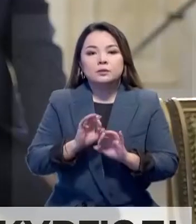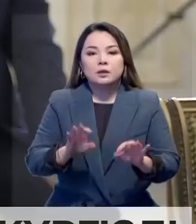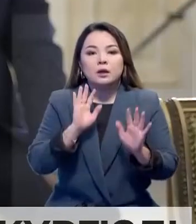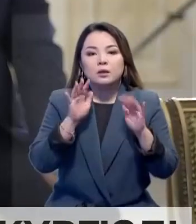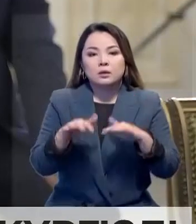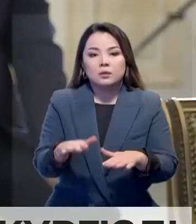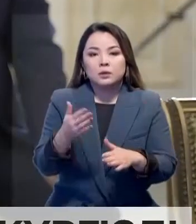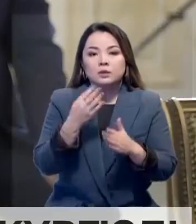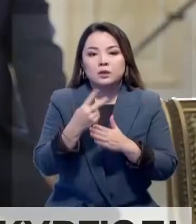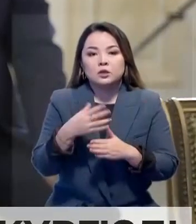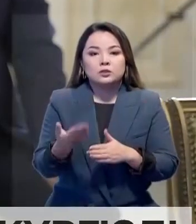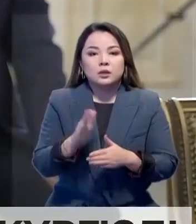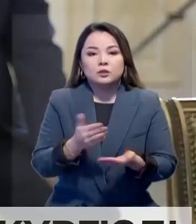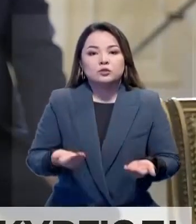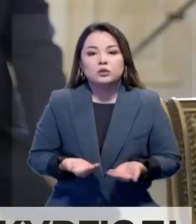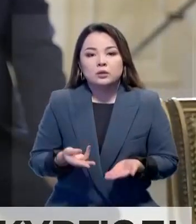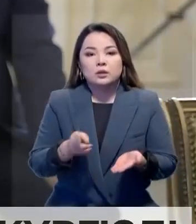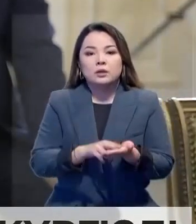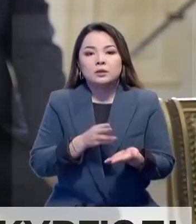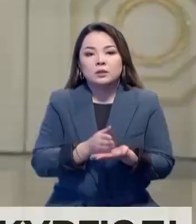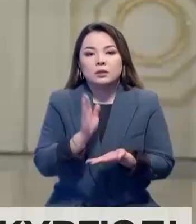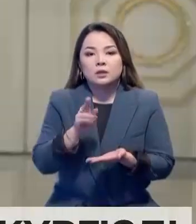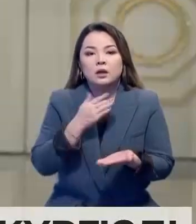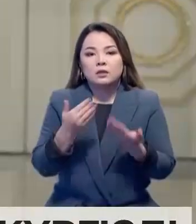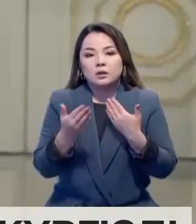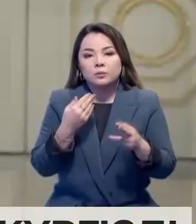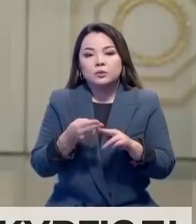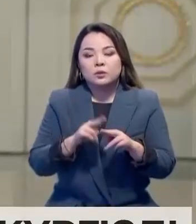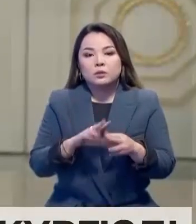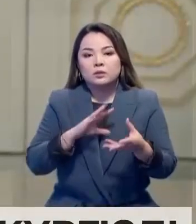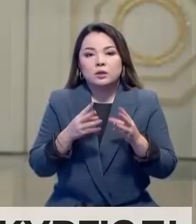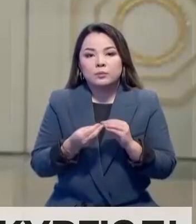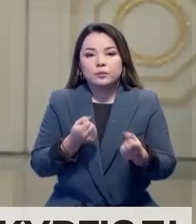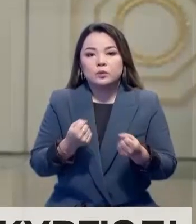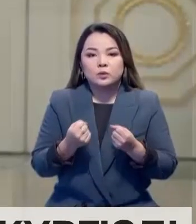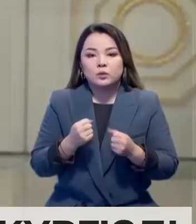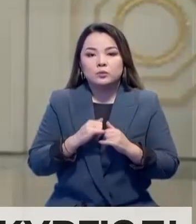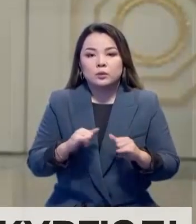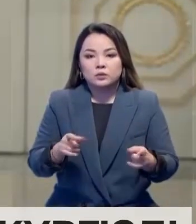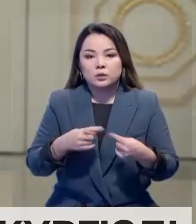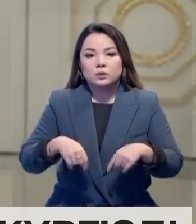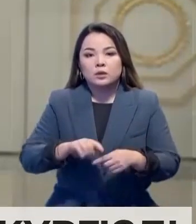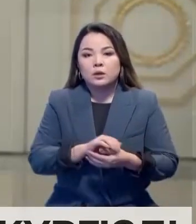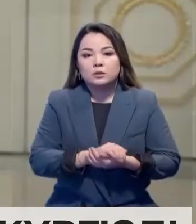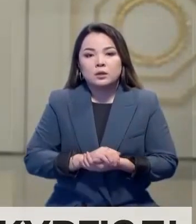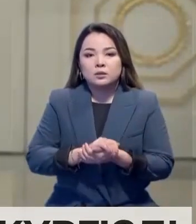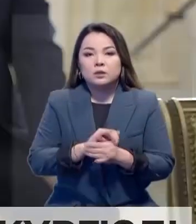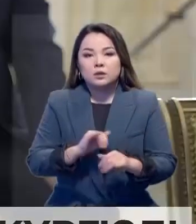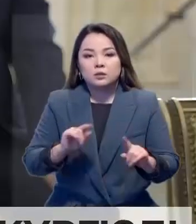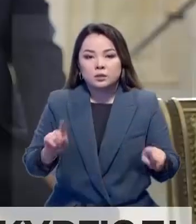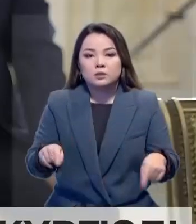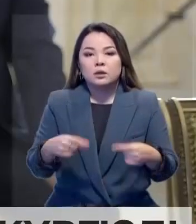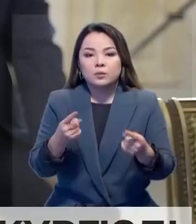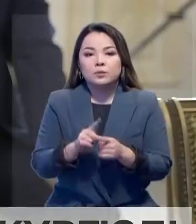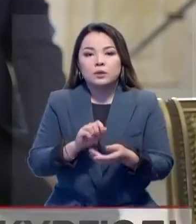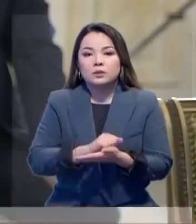Каспий теңізінің екі жағын мекен еткен көршілеріміз. Стратегиялық қатынастарды нығайту және одақтастық ынтымақтастықты тереңдету жөніндегі